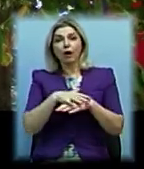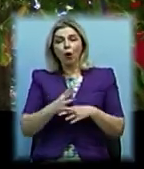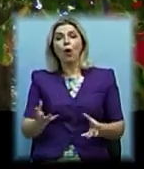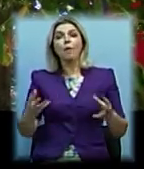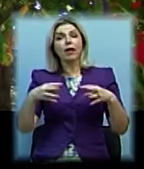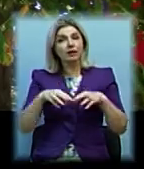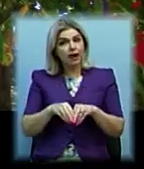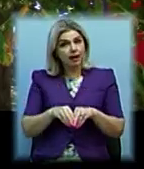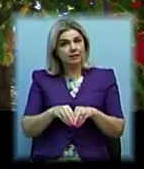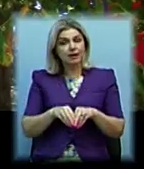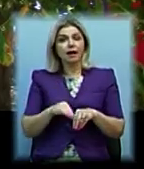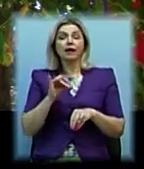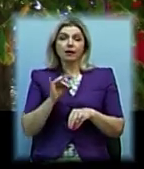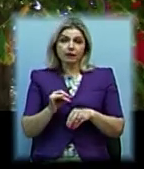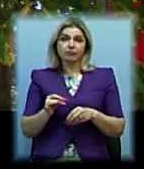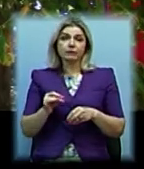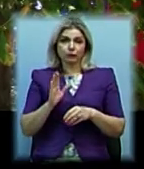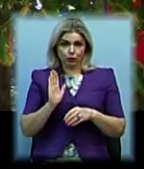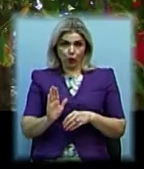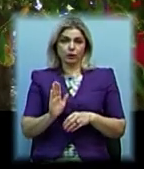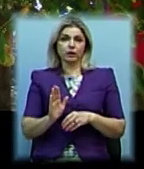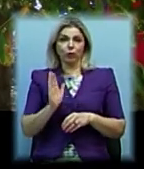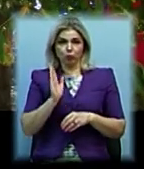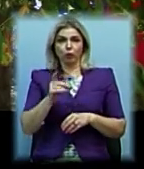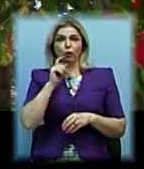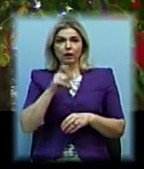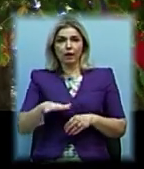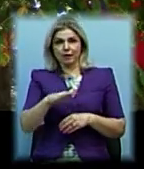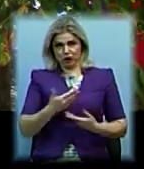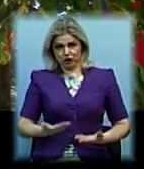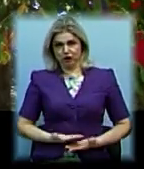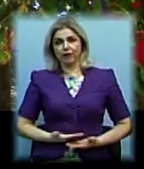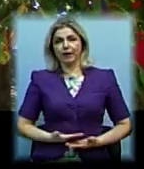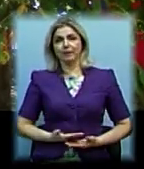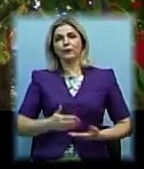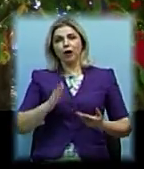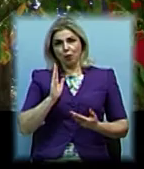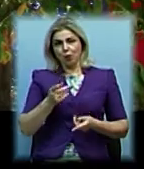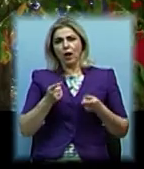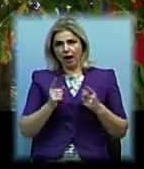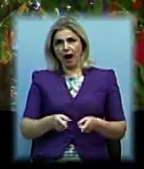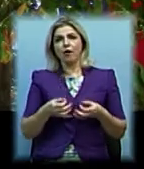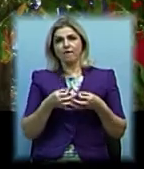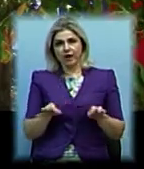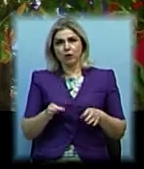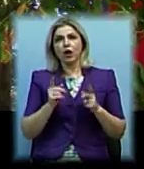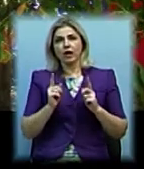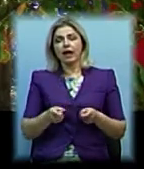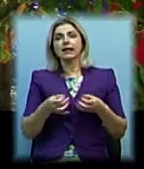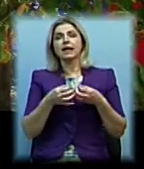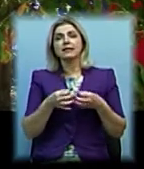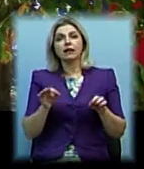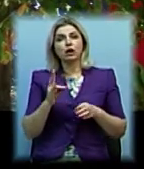об'єднається, і тоді, тільки тоді, Україна заживе. Вона буде реально вільною, реально